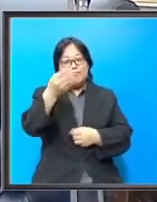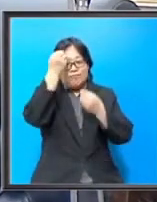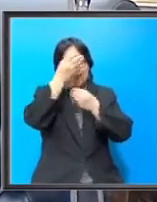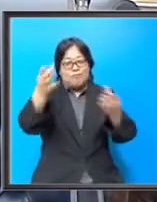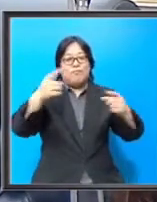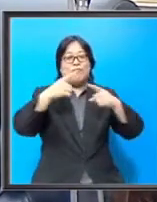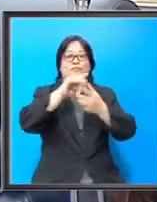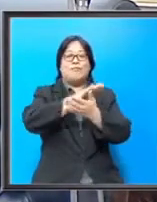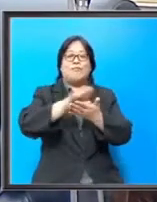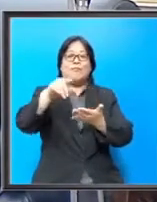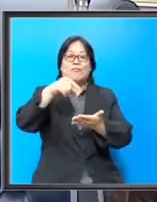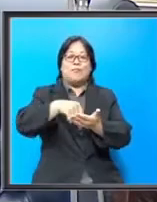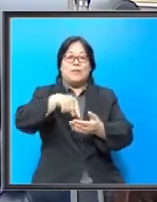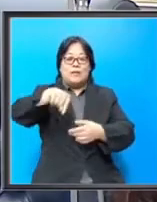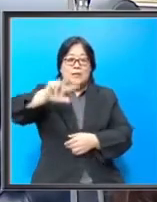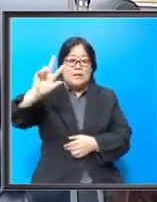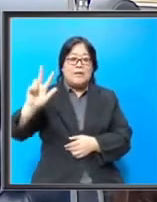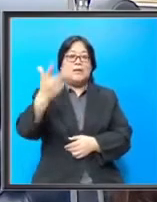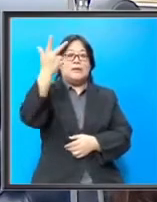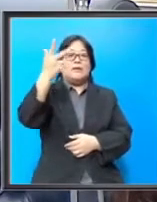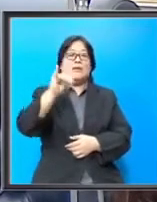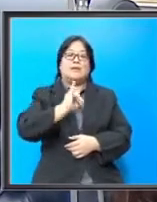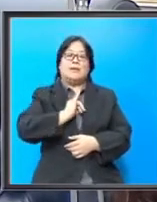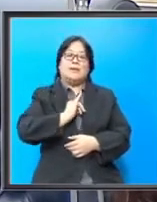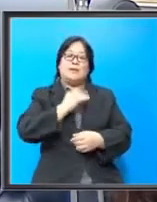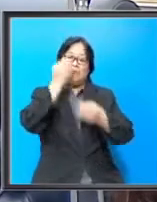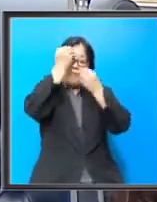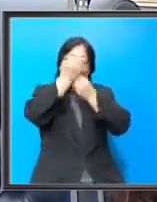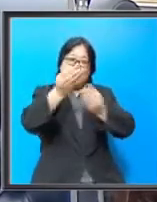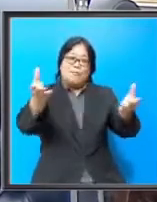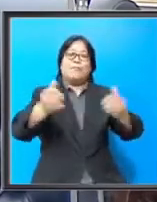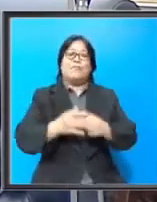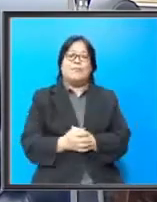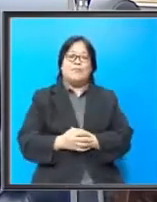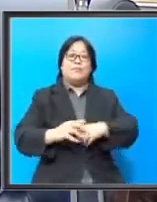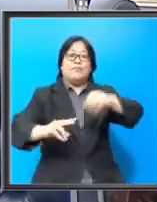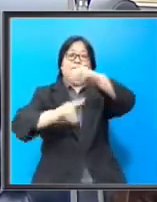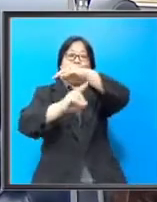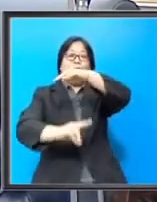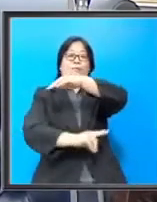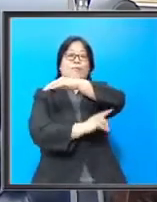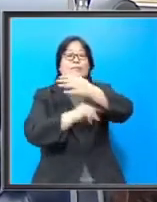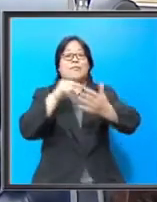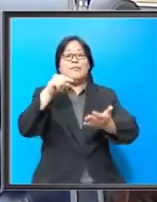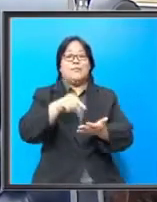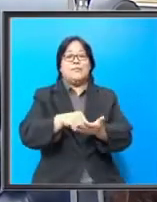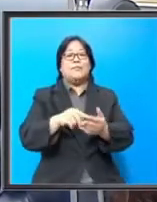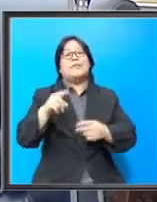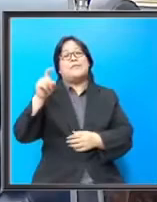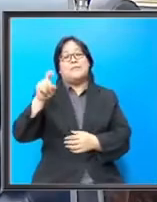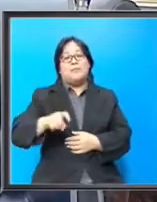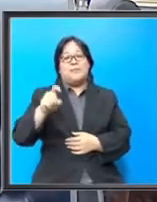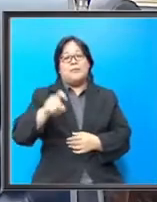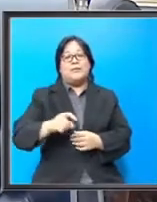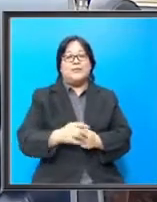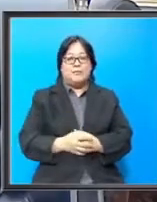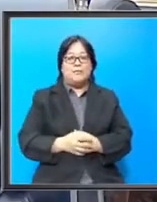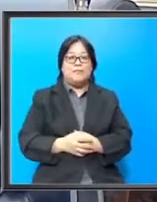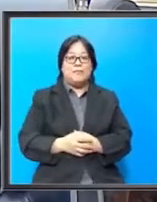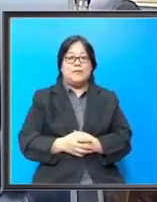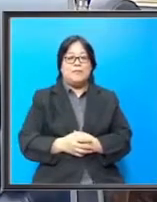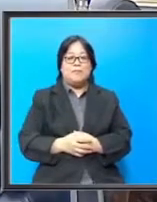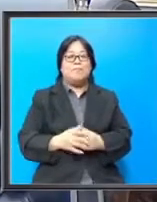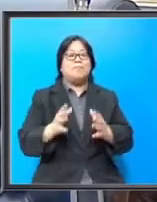dewan yang mulia ini ini kali ketiga saya sebut di mana Jembatan ini perlu di